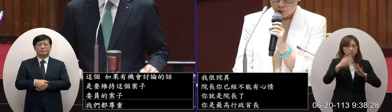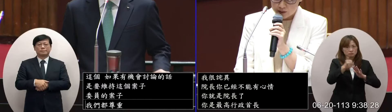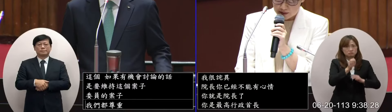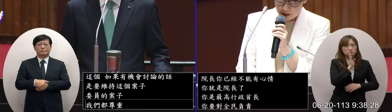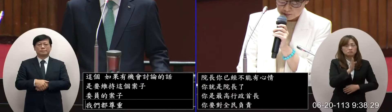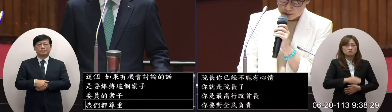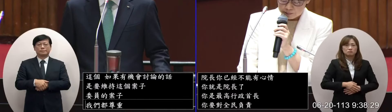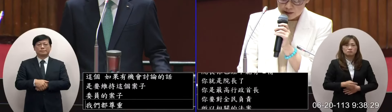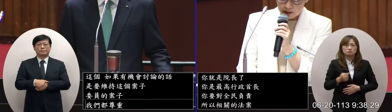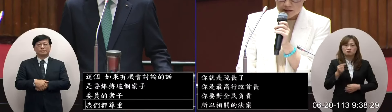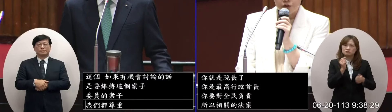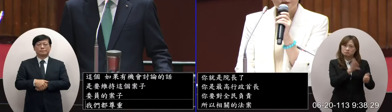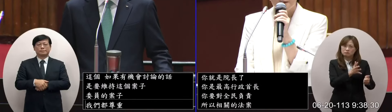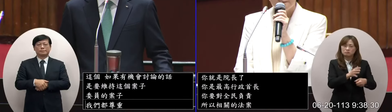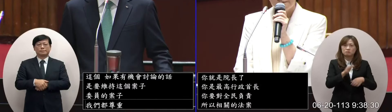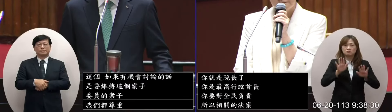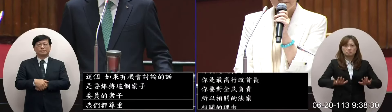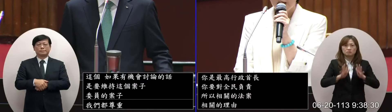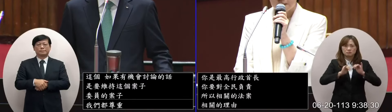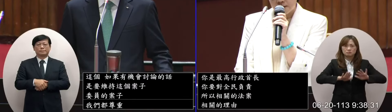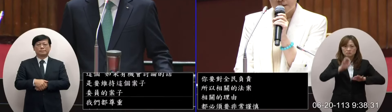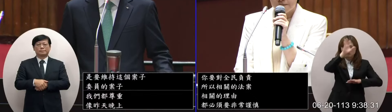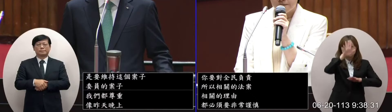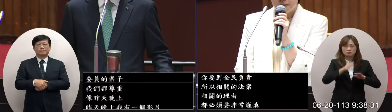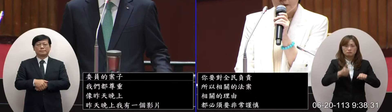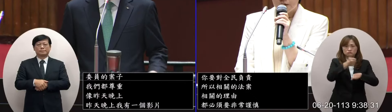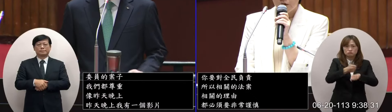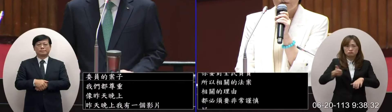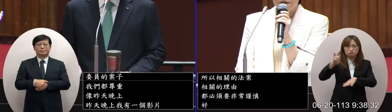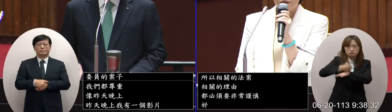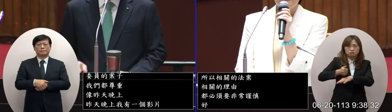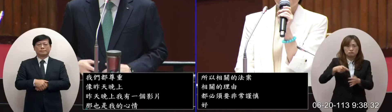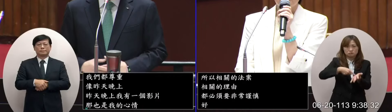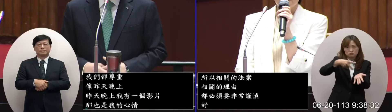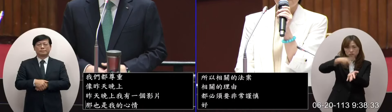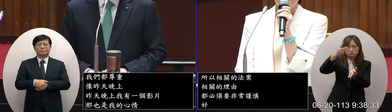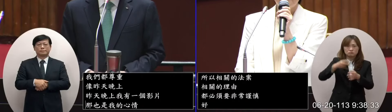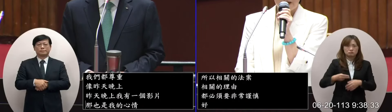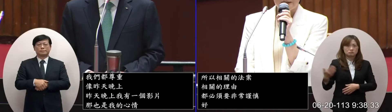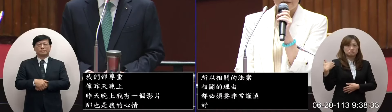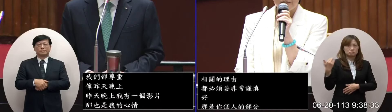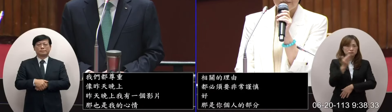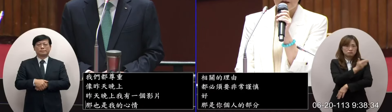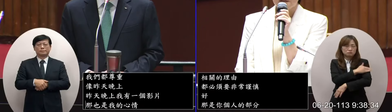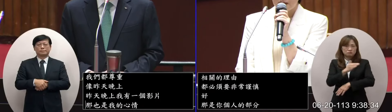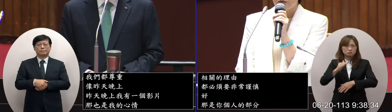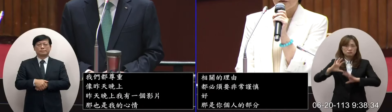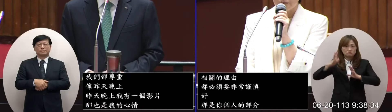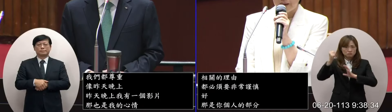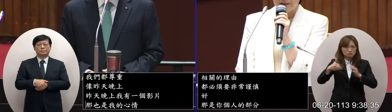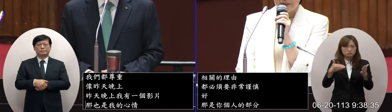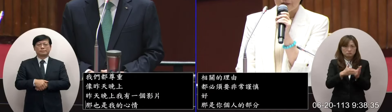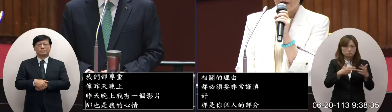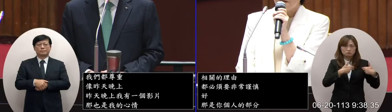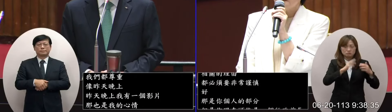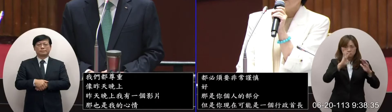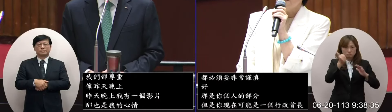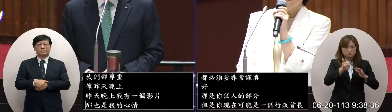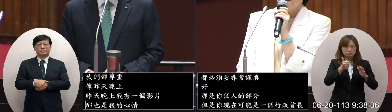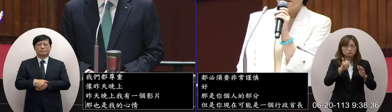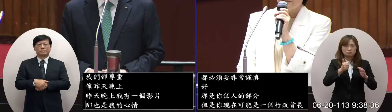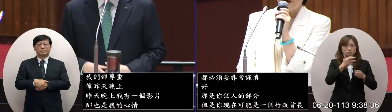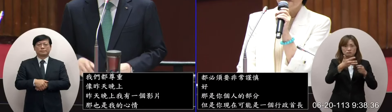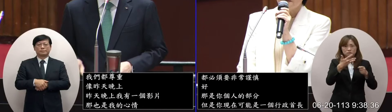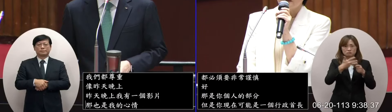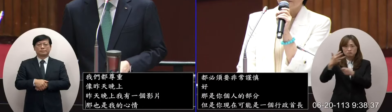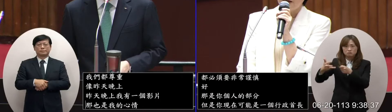长，我想问一下，民进党已经执政2次，从陈水扁总统8年到蔡英文总统8年，请